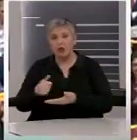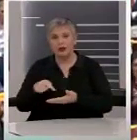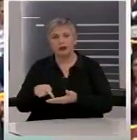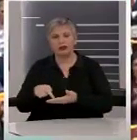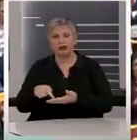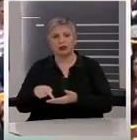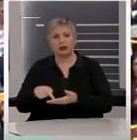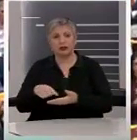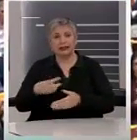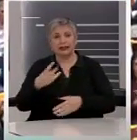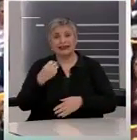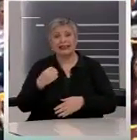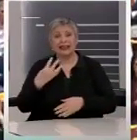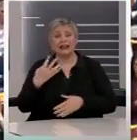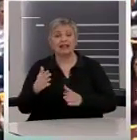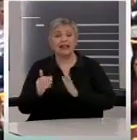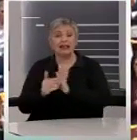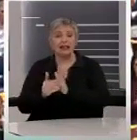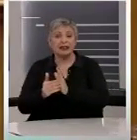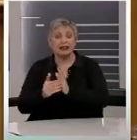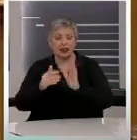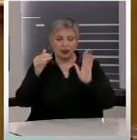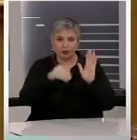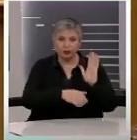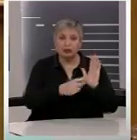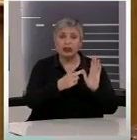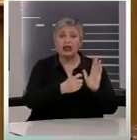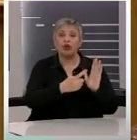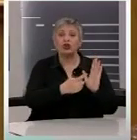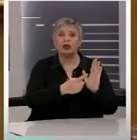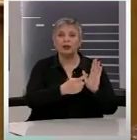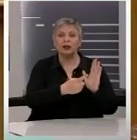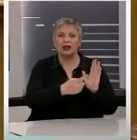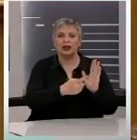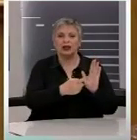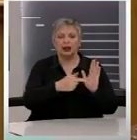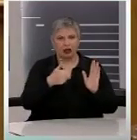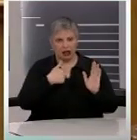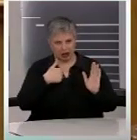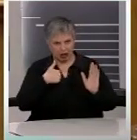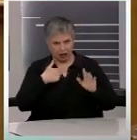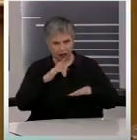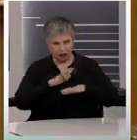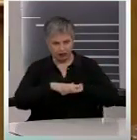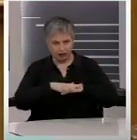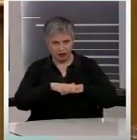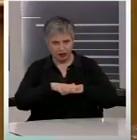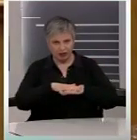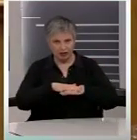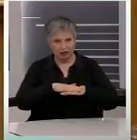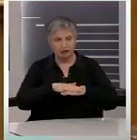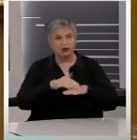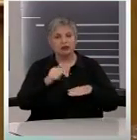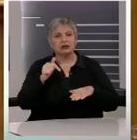Από 34.000 στο 21.000. Ποιος τους κατέστρεψε, εμείς? Και τώρα έχουμε